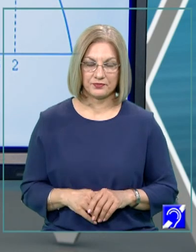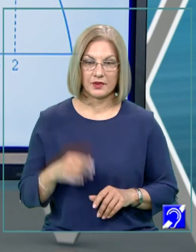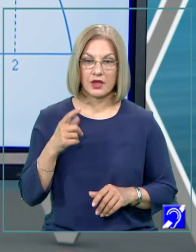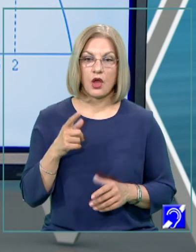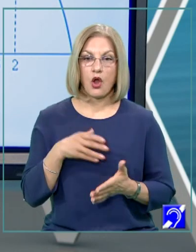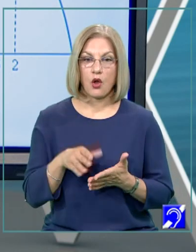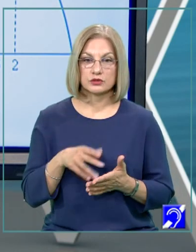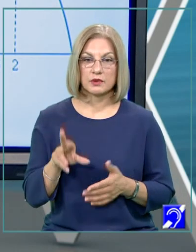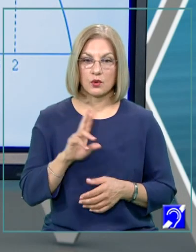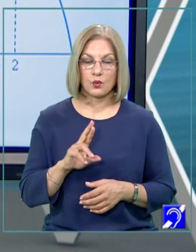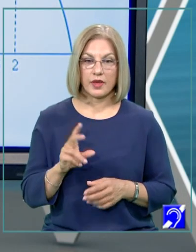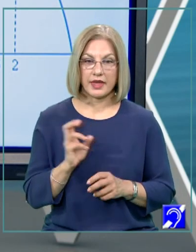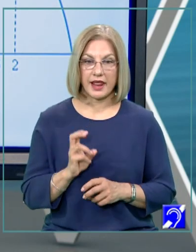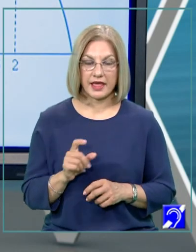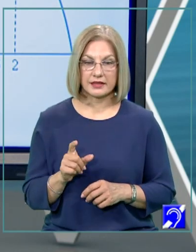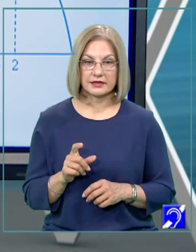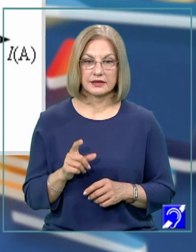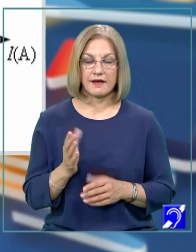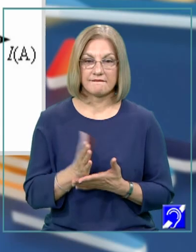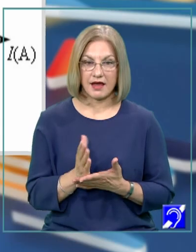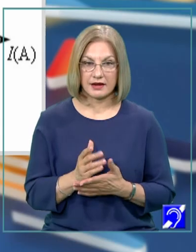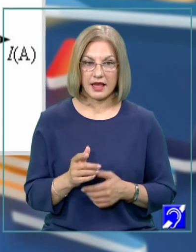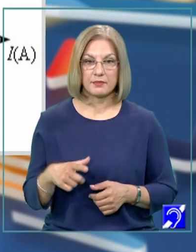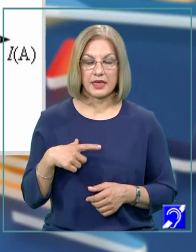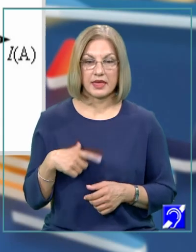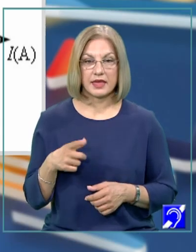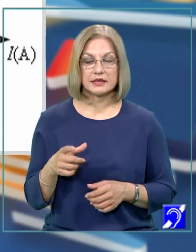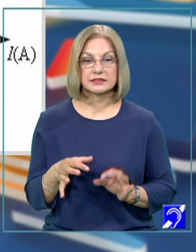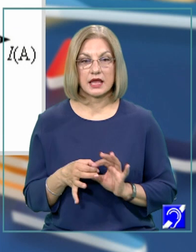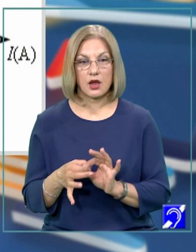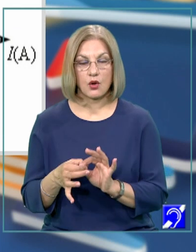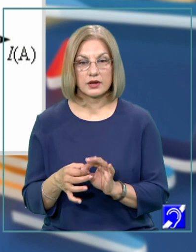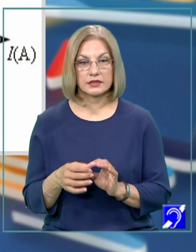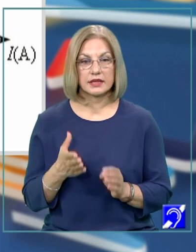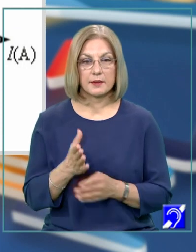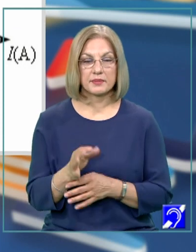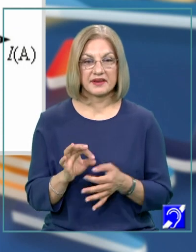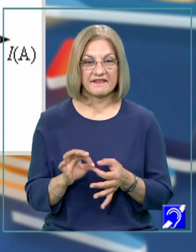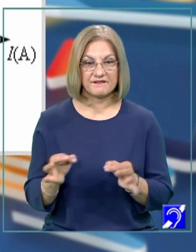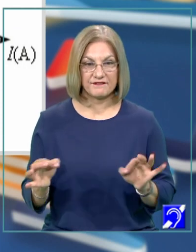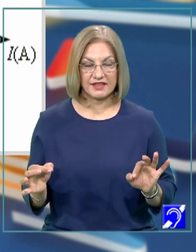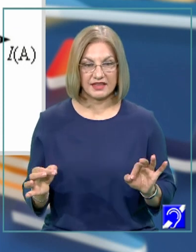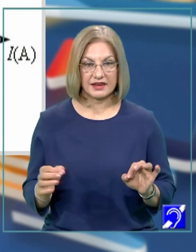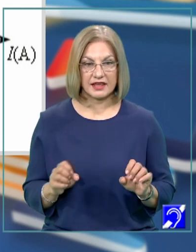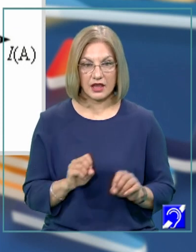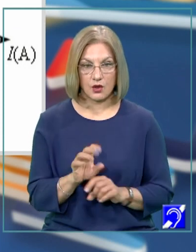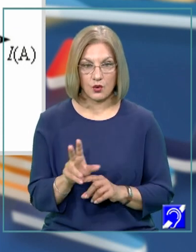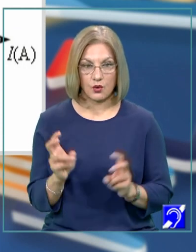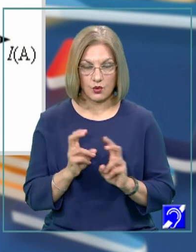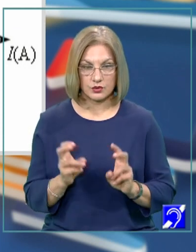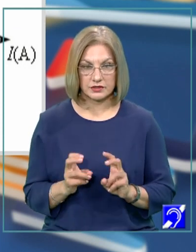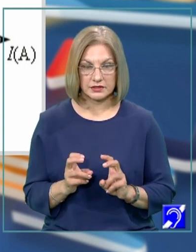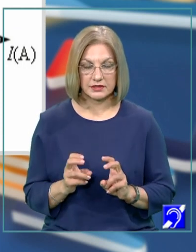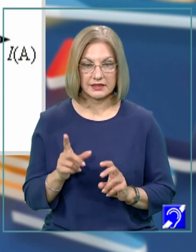cu rezistență electrică variabilă este conectat prin fire conductoare de rezistență